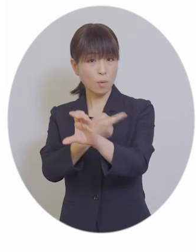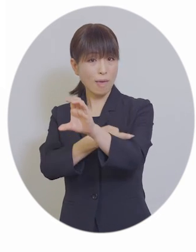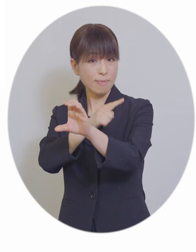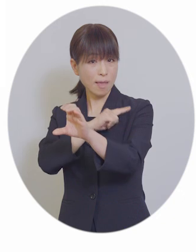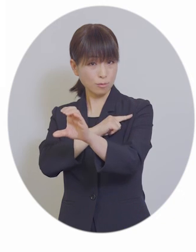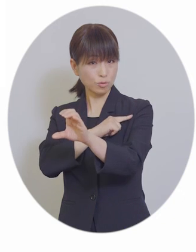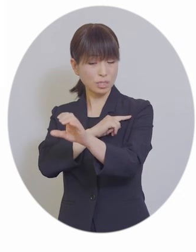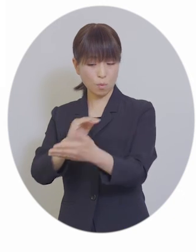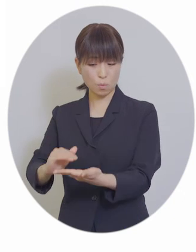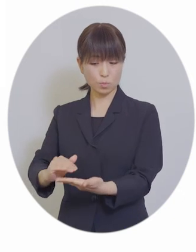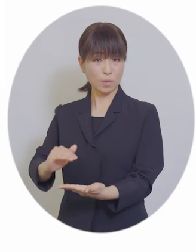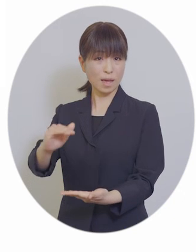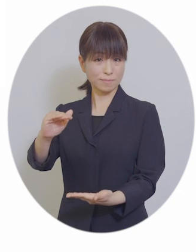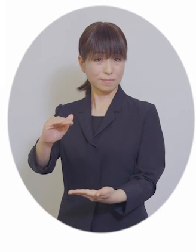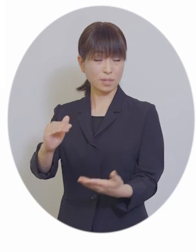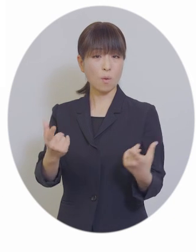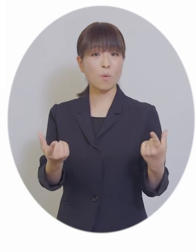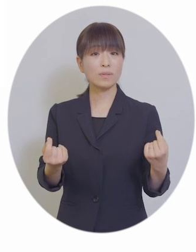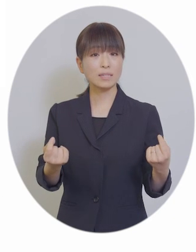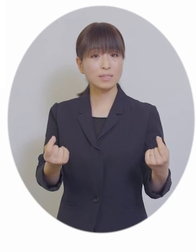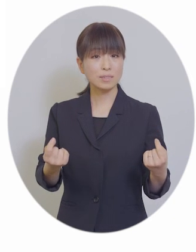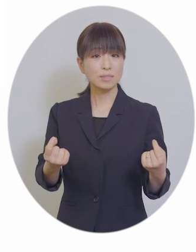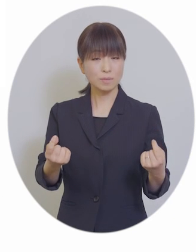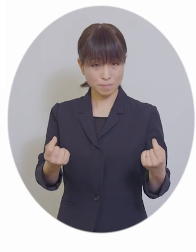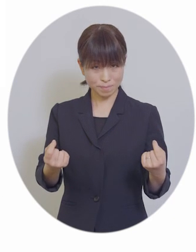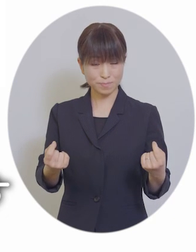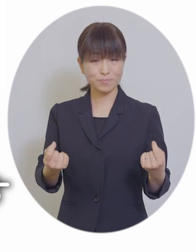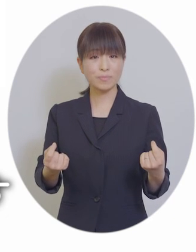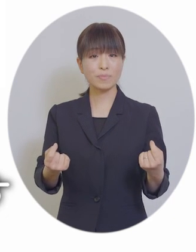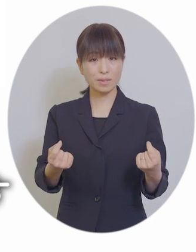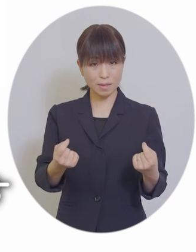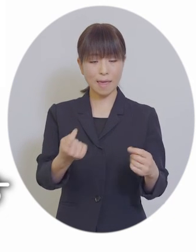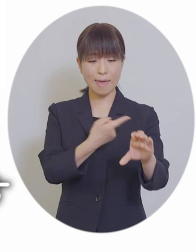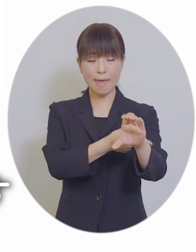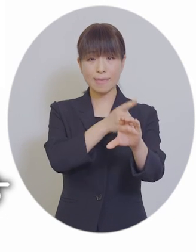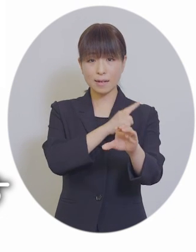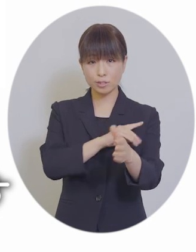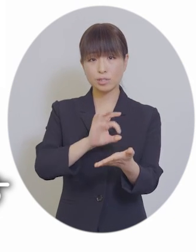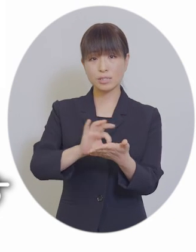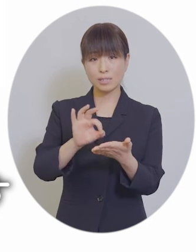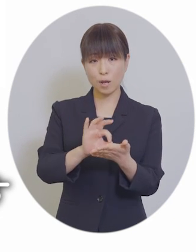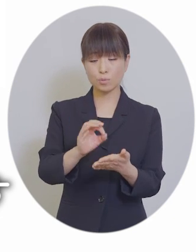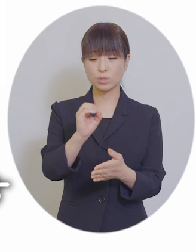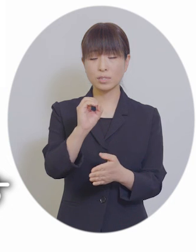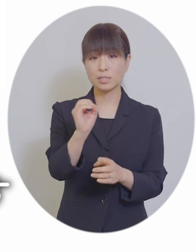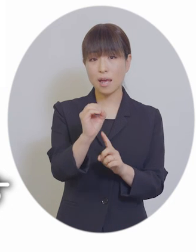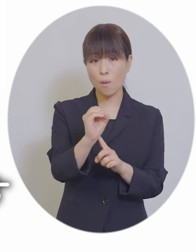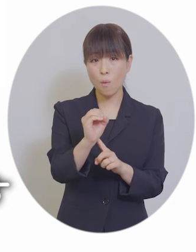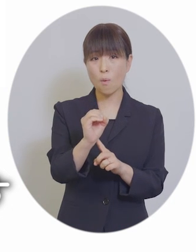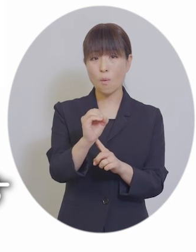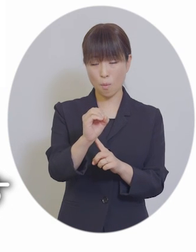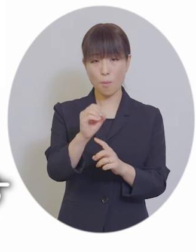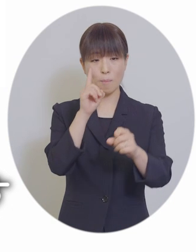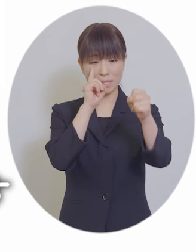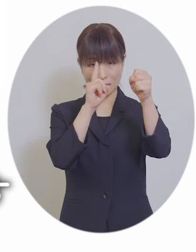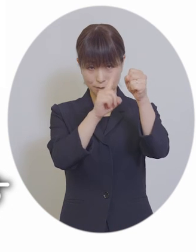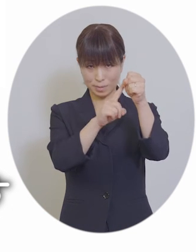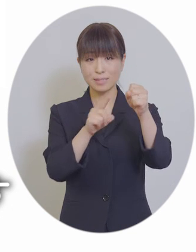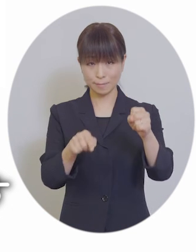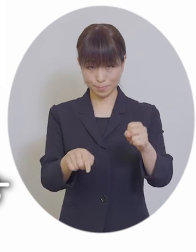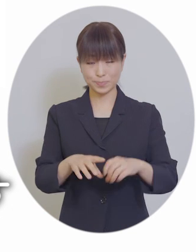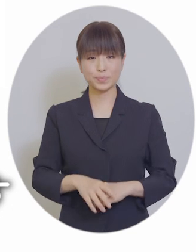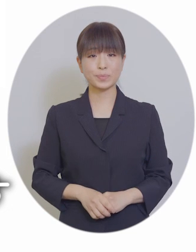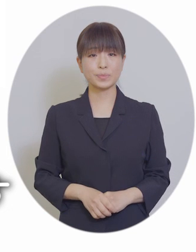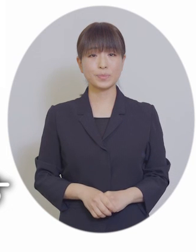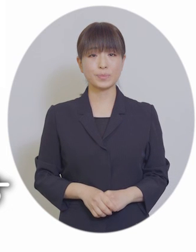術によって使うエネルギーを作ることで、エネルギー消費量を小味でゼロにすることができます